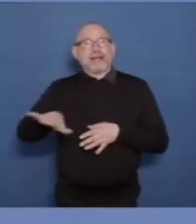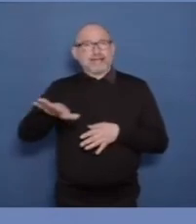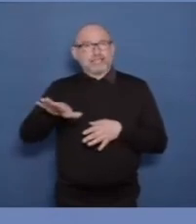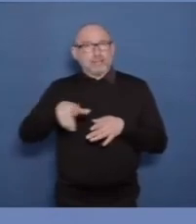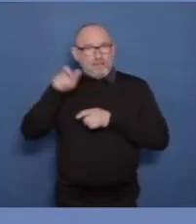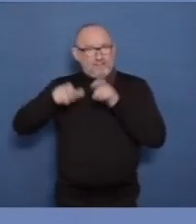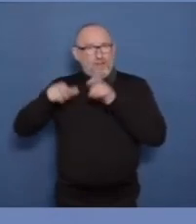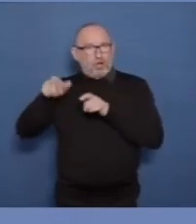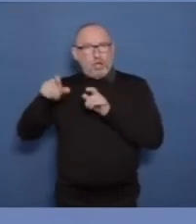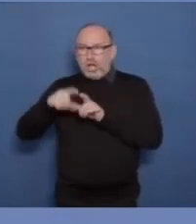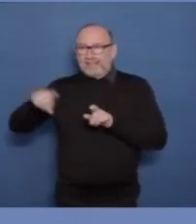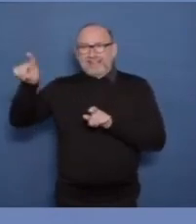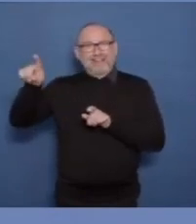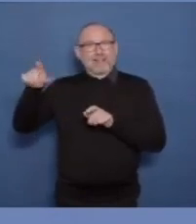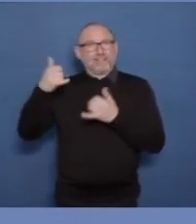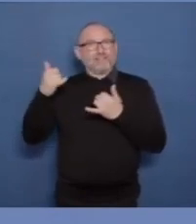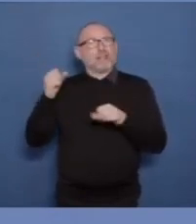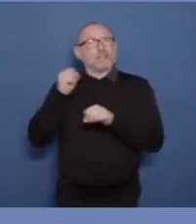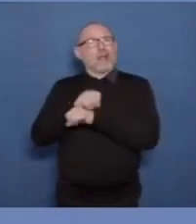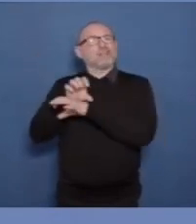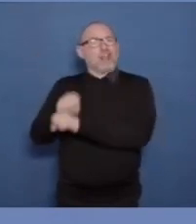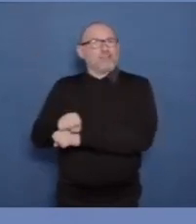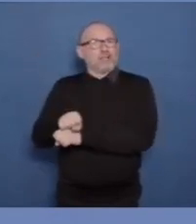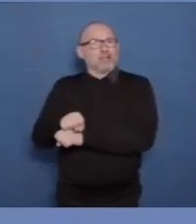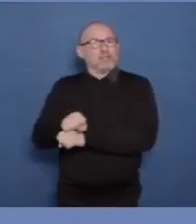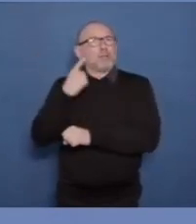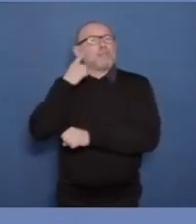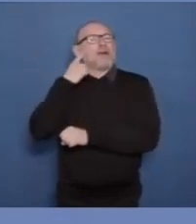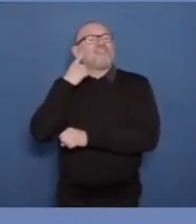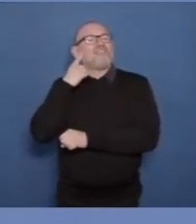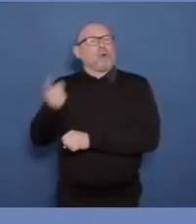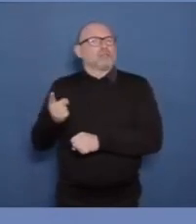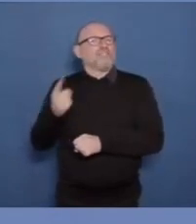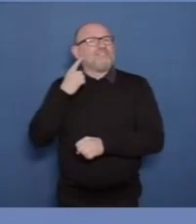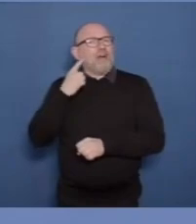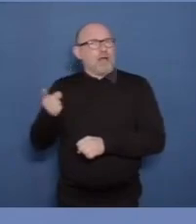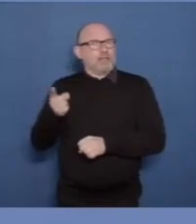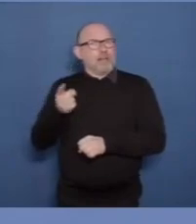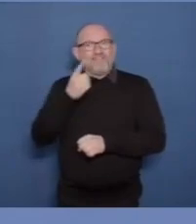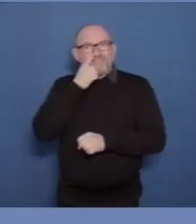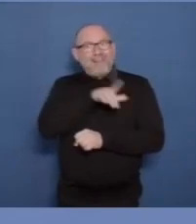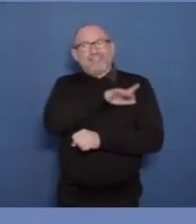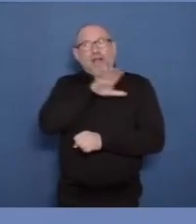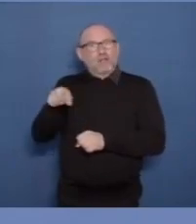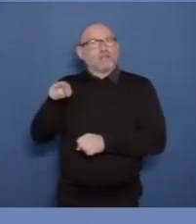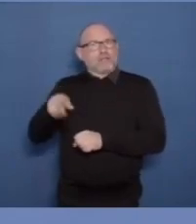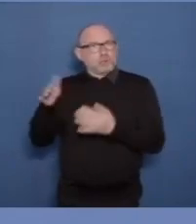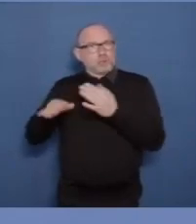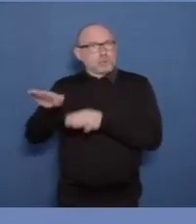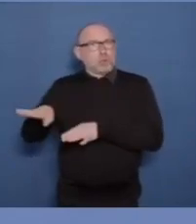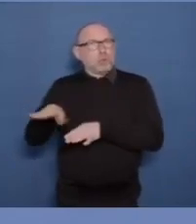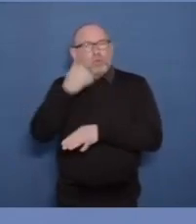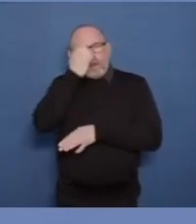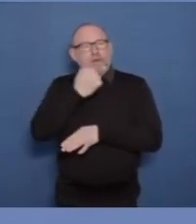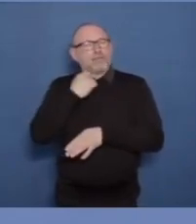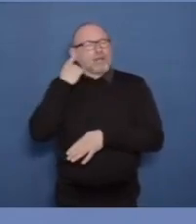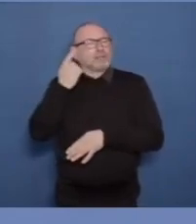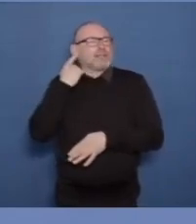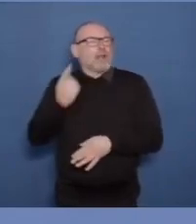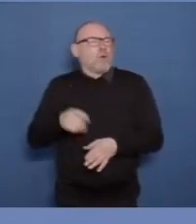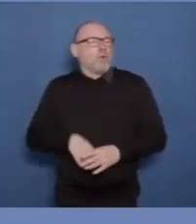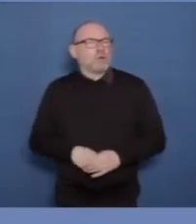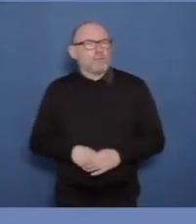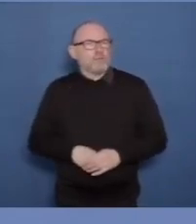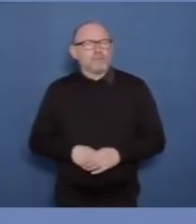Gaza in Geiselhaft. Und das ist ein zynisches Vorgehen. Herr